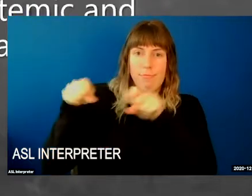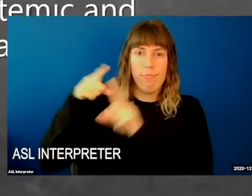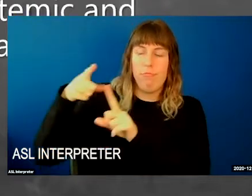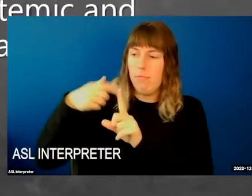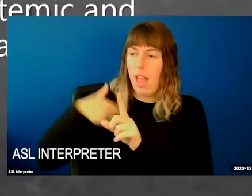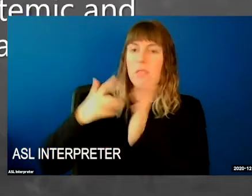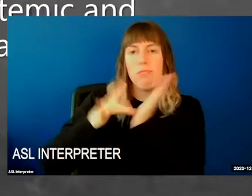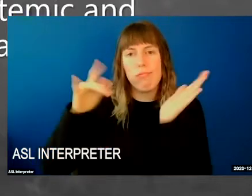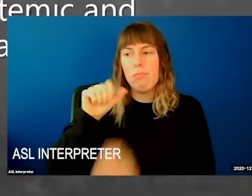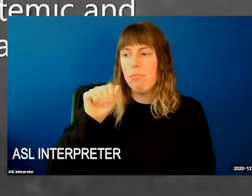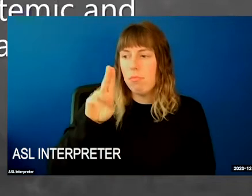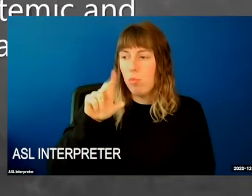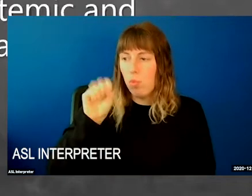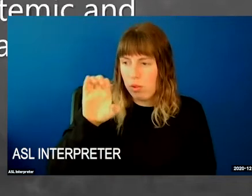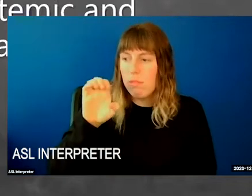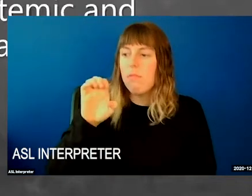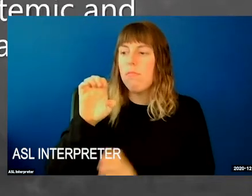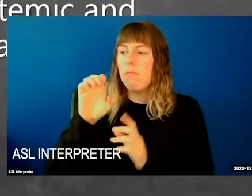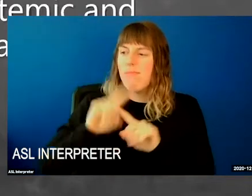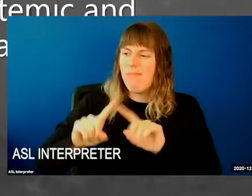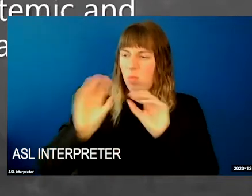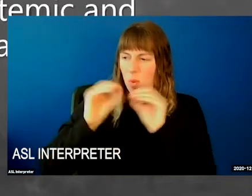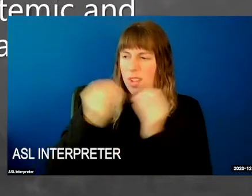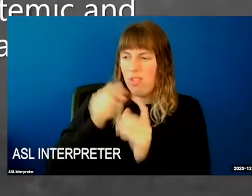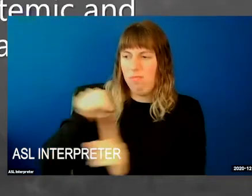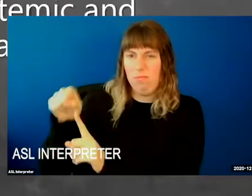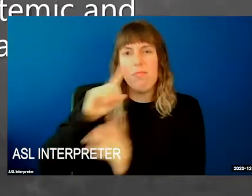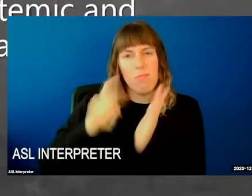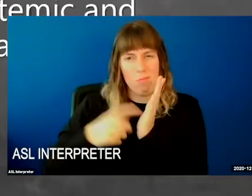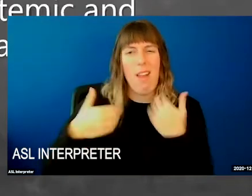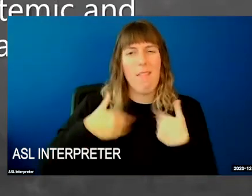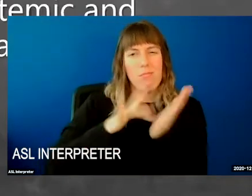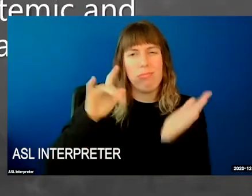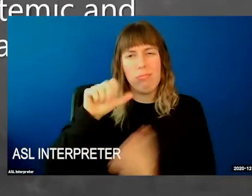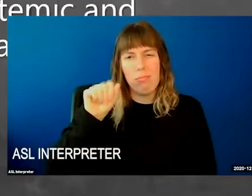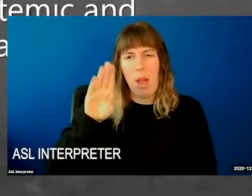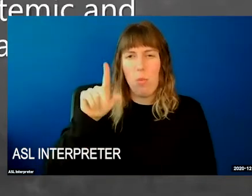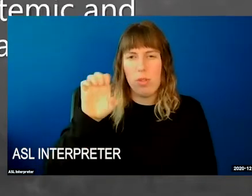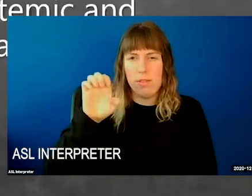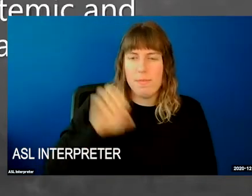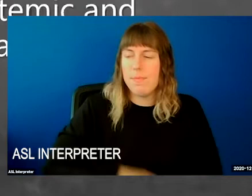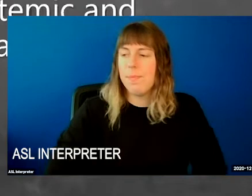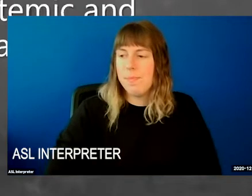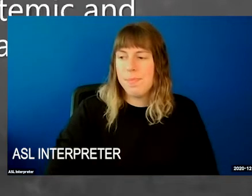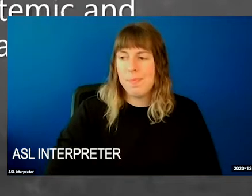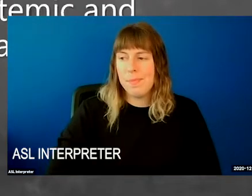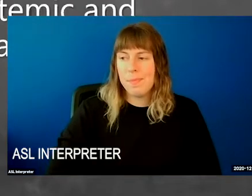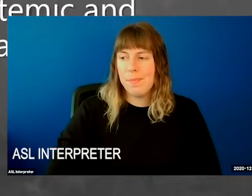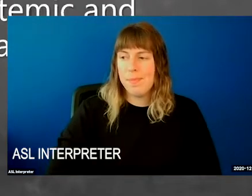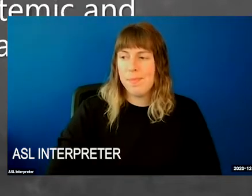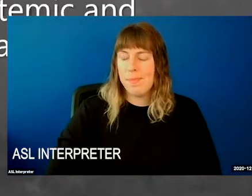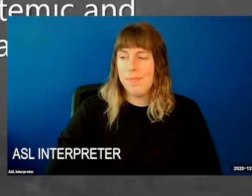tous les niveaux, que ce soit il y a de la violence entre les résidents, entre les employés et les résidents, entre les gestionnaires et les